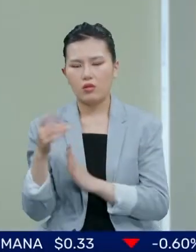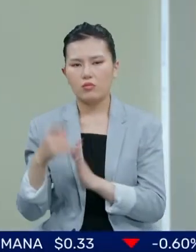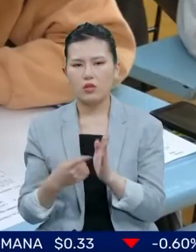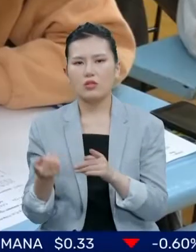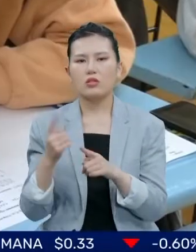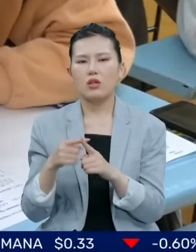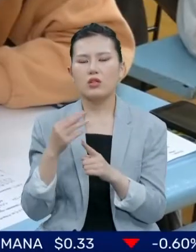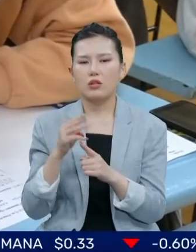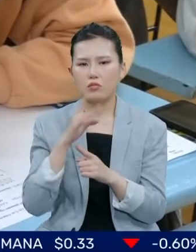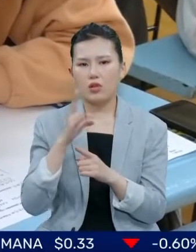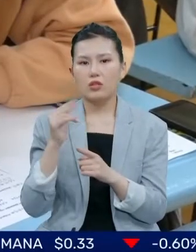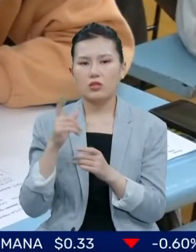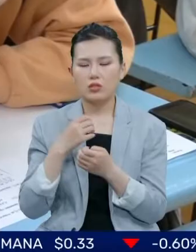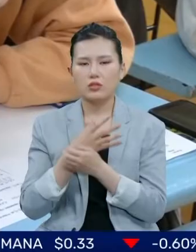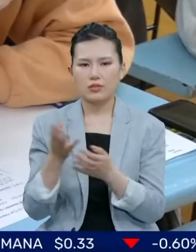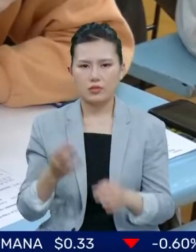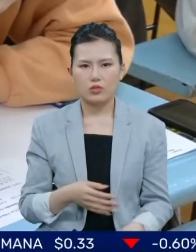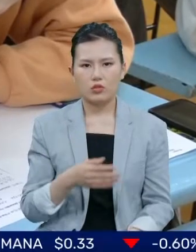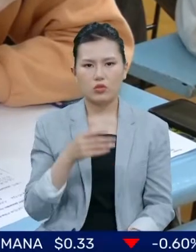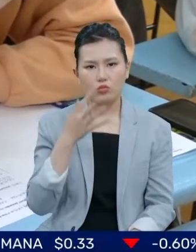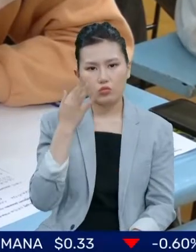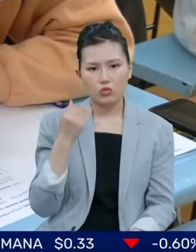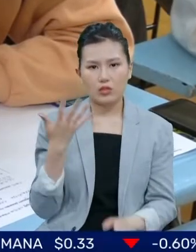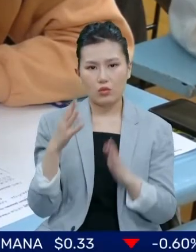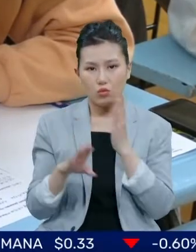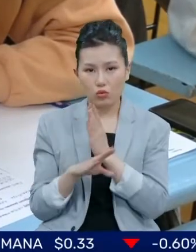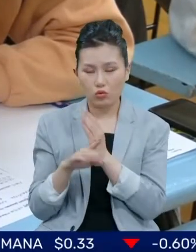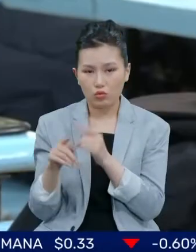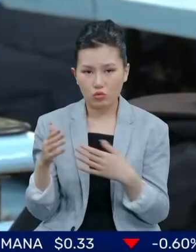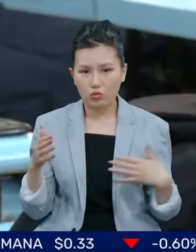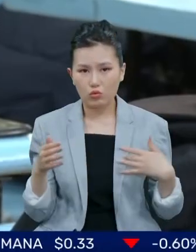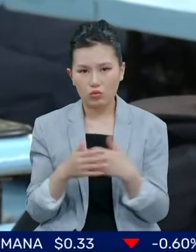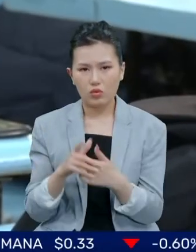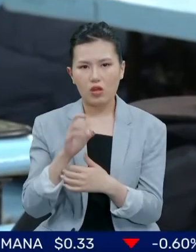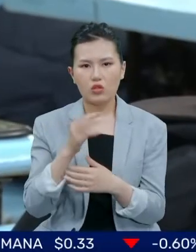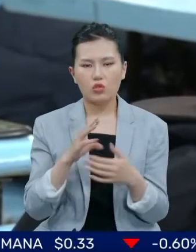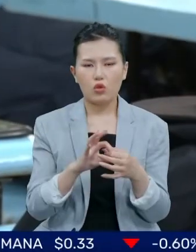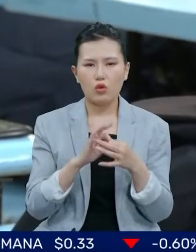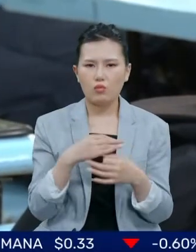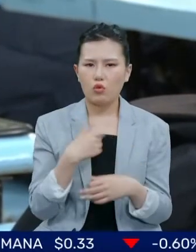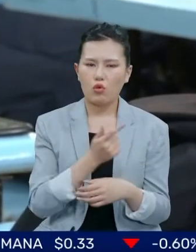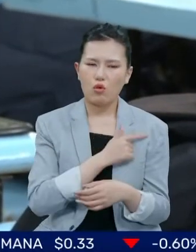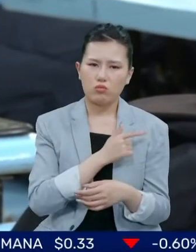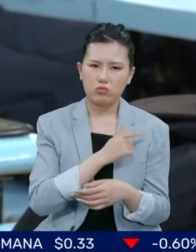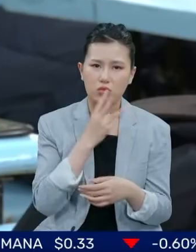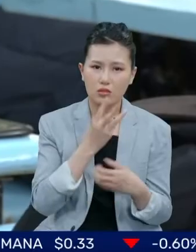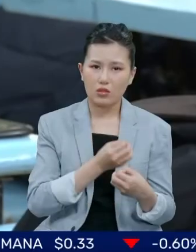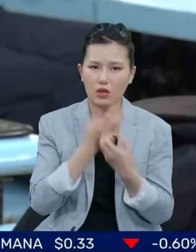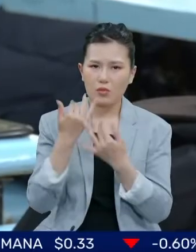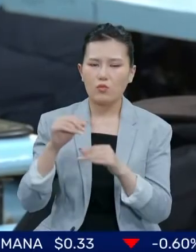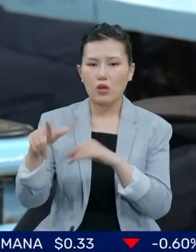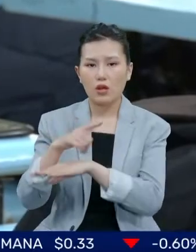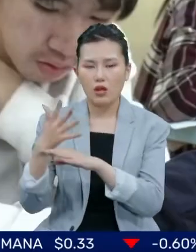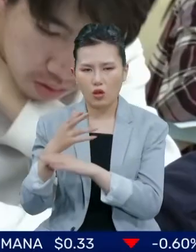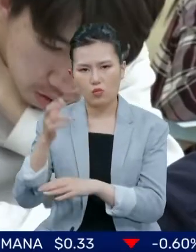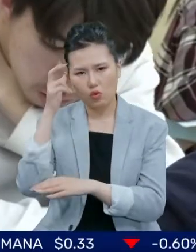зарлагдах ба. Энэ 7 оны 5 дахь өдрийг дуустал эсэлтийн ерхий шалгалттай холбоотой өргөдөл гомдлыг боловсролын үнэлгээний төв хүлээн авах юм байна. Одоогийн байдлаар